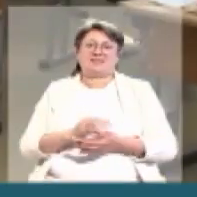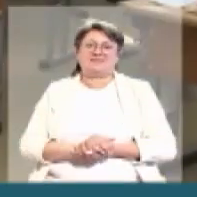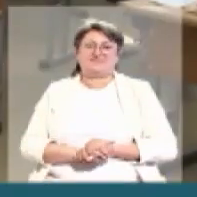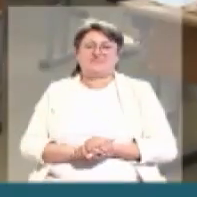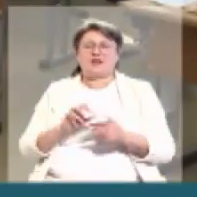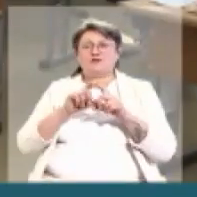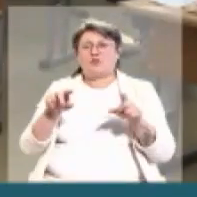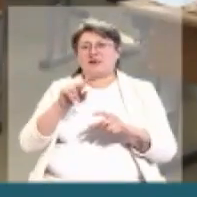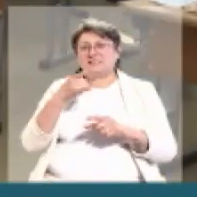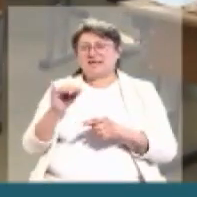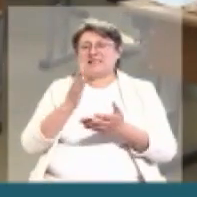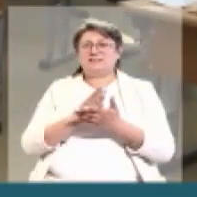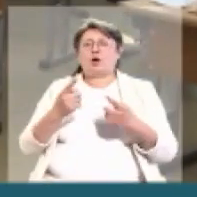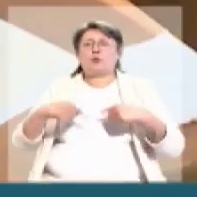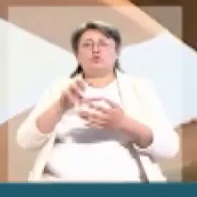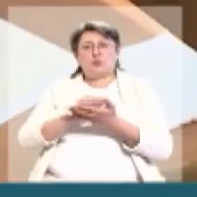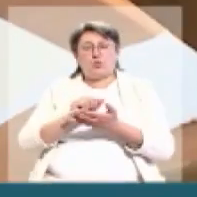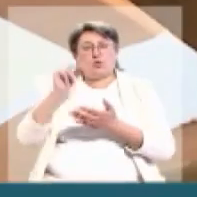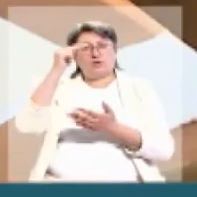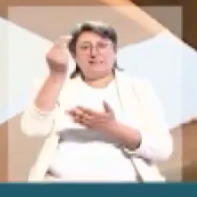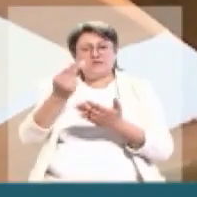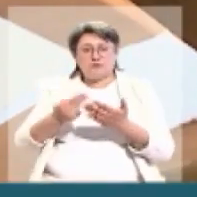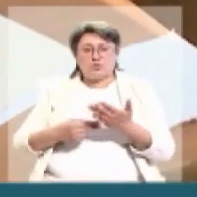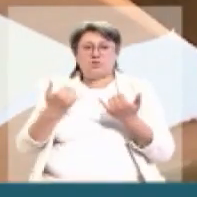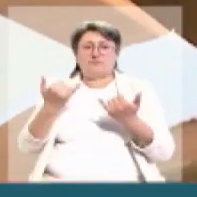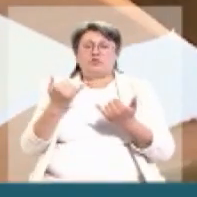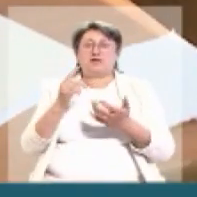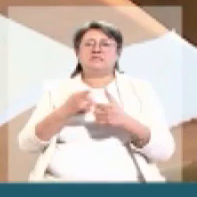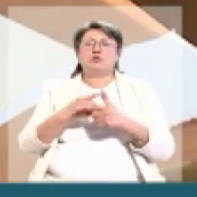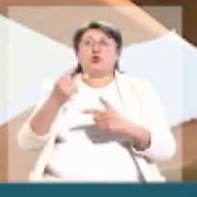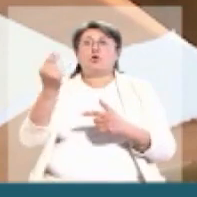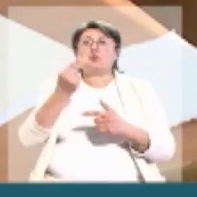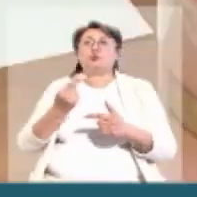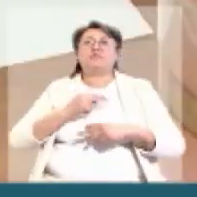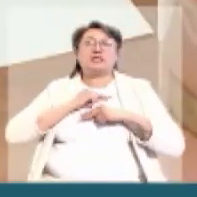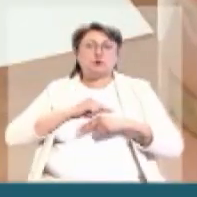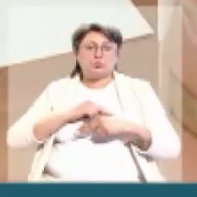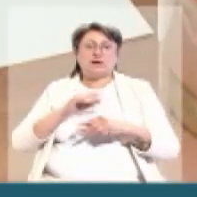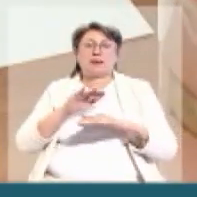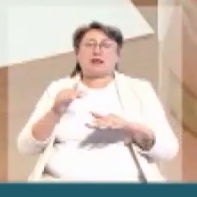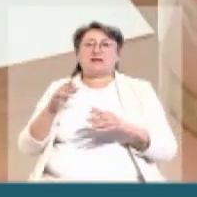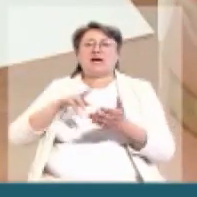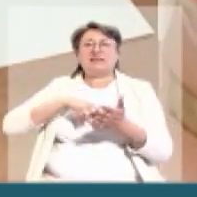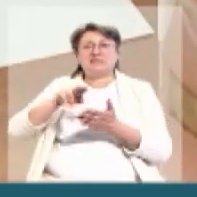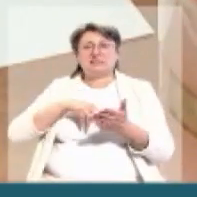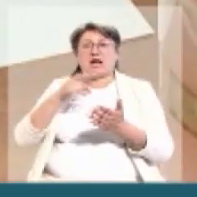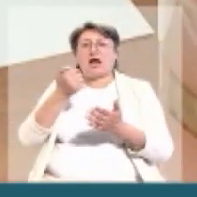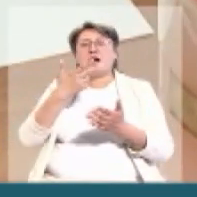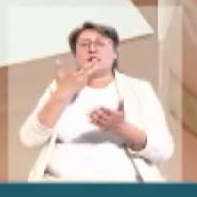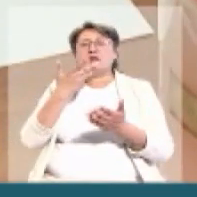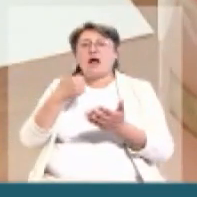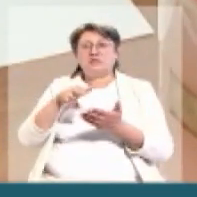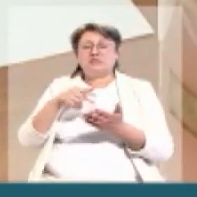В школе-лицее действуют кружки. На уроках ИЗО, который сегодня называют художественный труд, ребята берут в руки кисти и